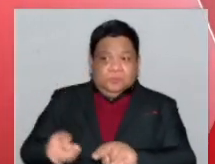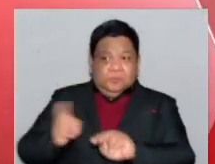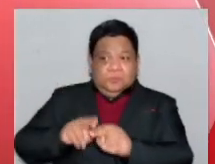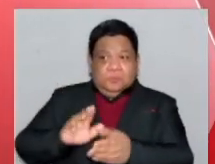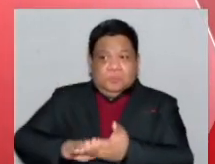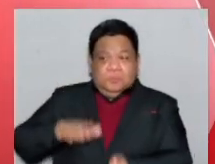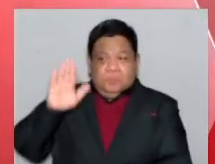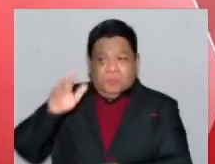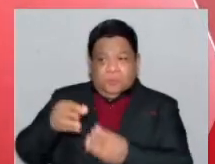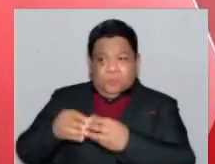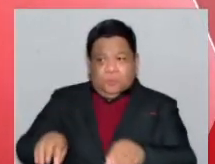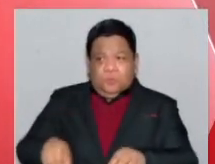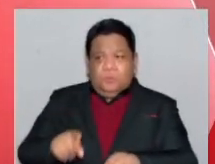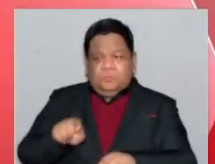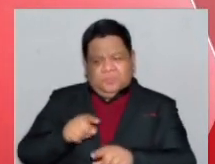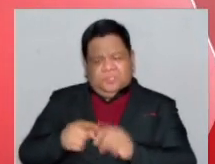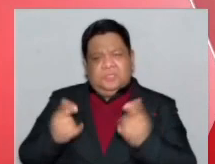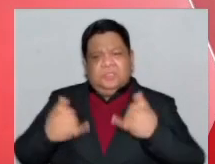protina. Pero,